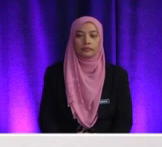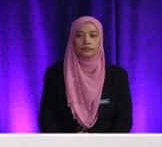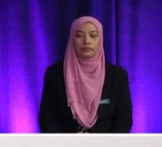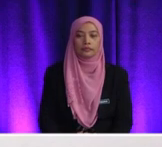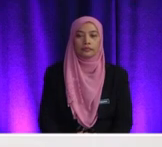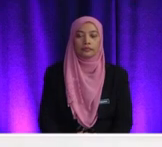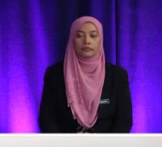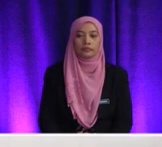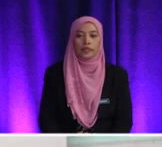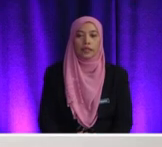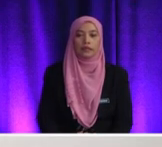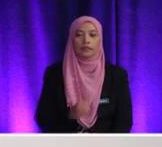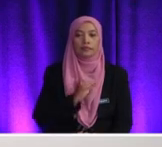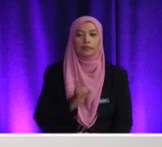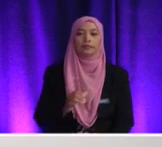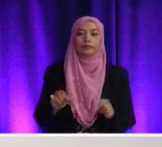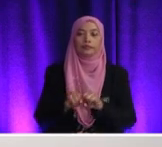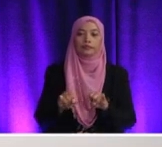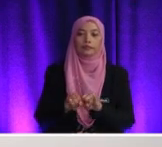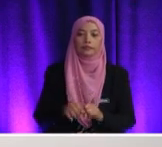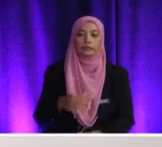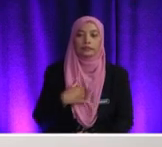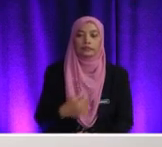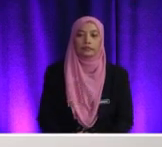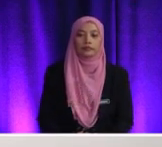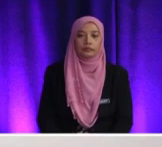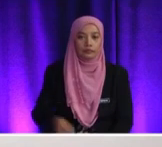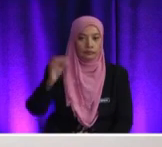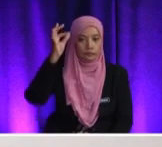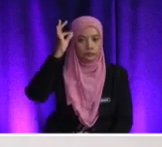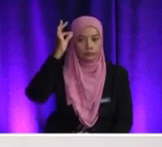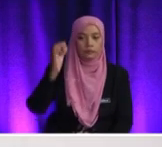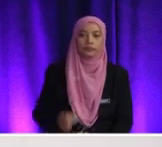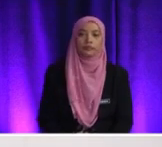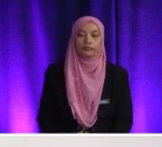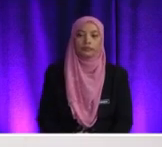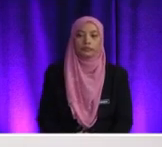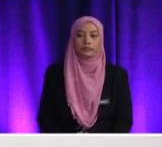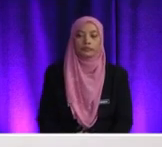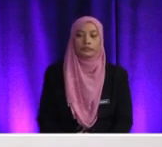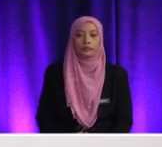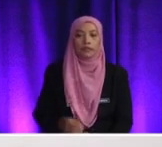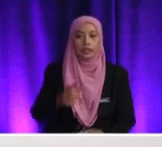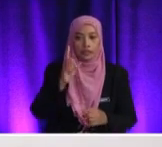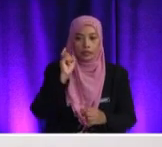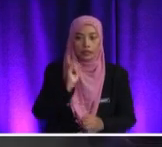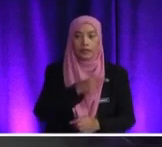dosen dalam nah tapi saya juga ada ide Aceh go itu juga hendaklah menguasai lebih daripada satu base